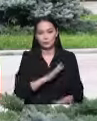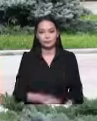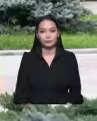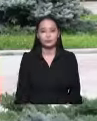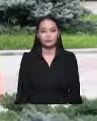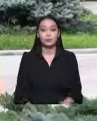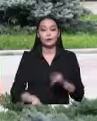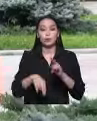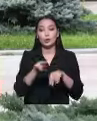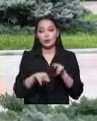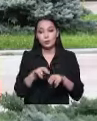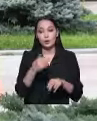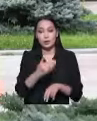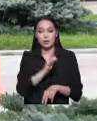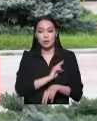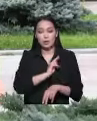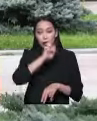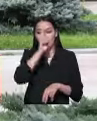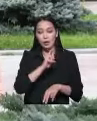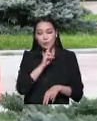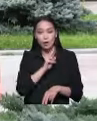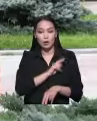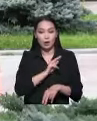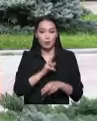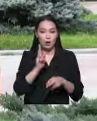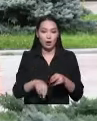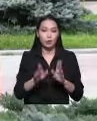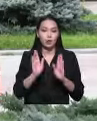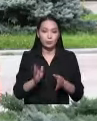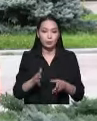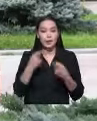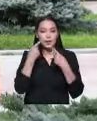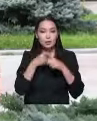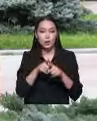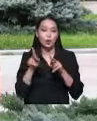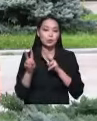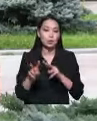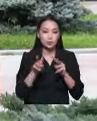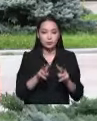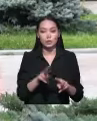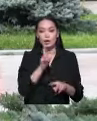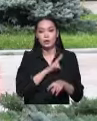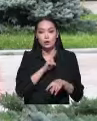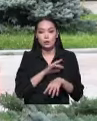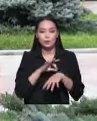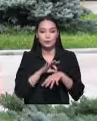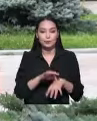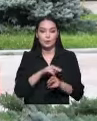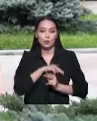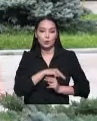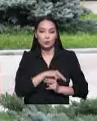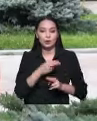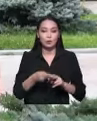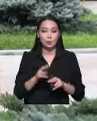Құрылыс жұмыстары екі айда аяқталады деп күтілуде. Техникалық қадағалауды іске асыратын серіктестік, егер де құрылыс